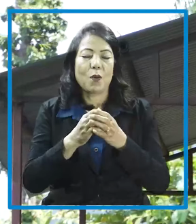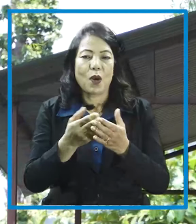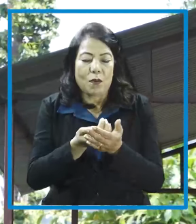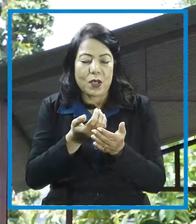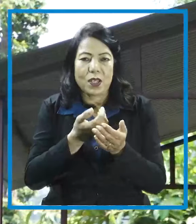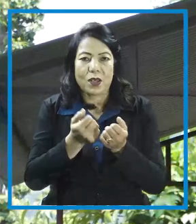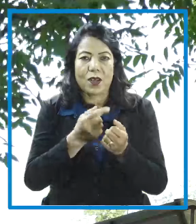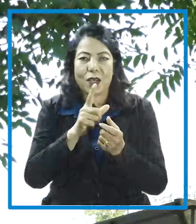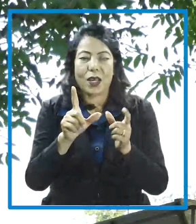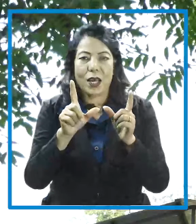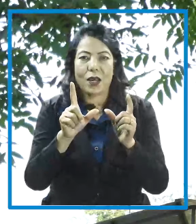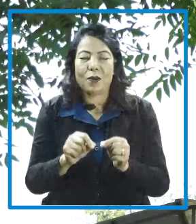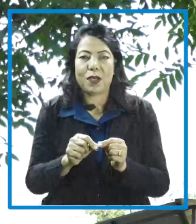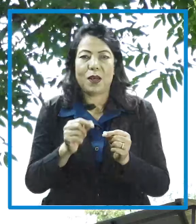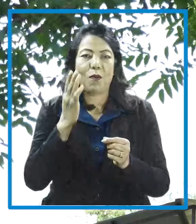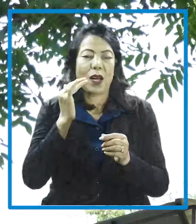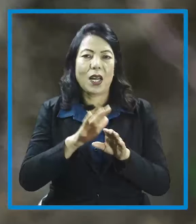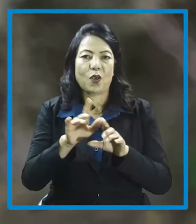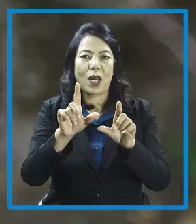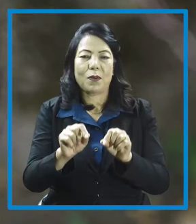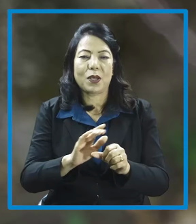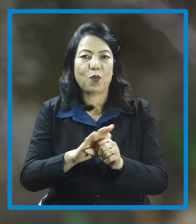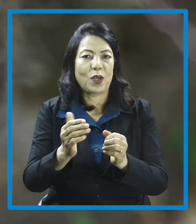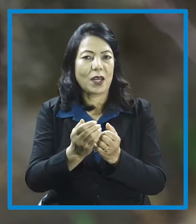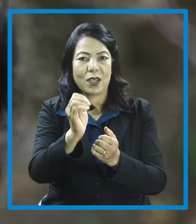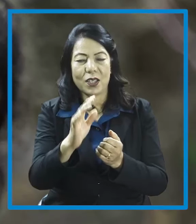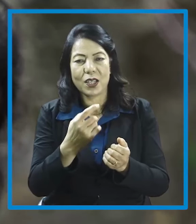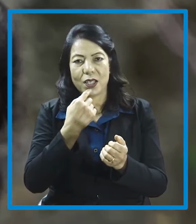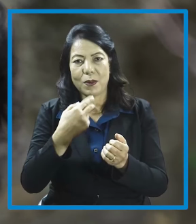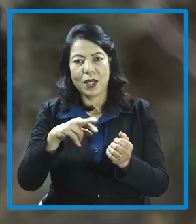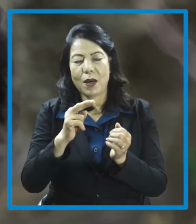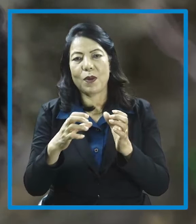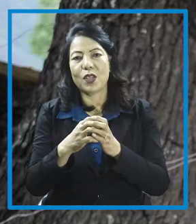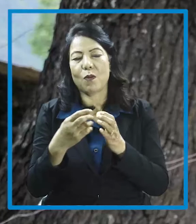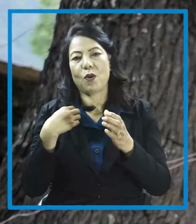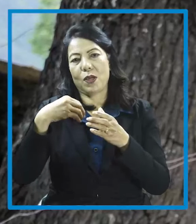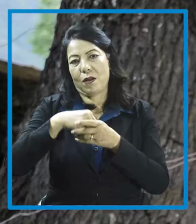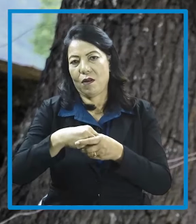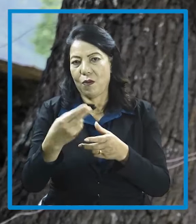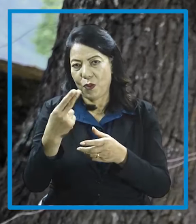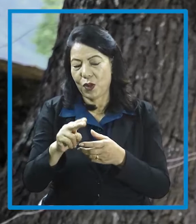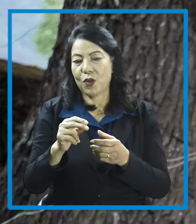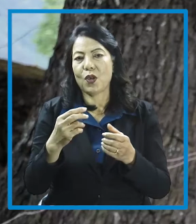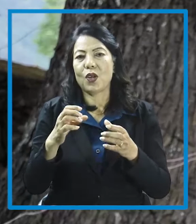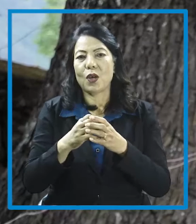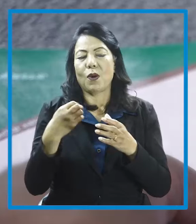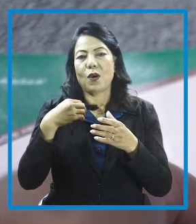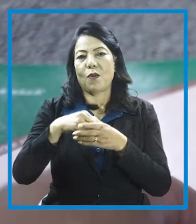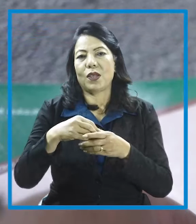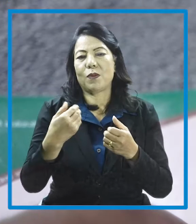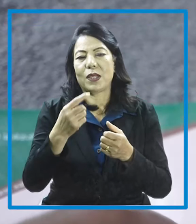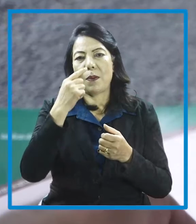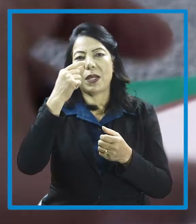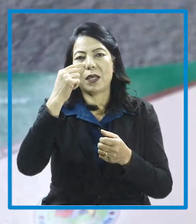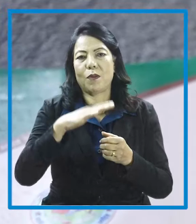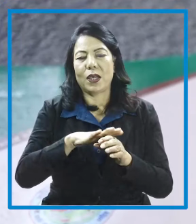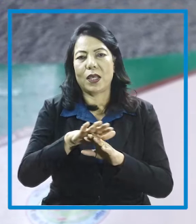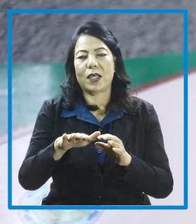चाहिँ बचत गऱ्यो भने केही केही आवश्यक महिलाहरूको आवश्यक पुरा गर्न सकिन्छ भनेर चाहिँ हामी समूहमा बस्यौँ। बसिसकेपछि अहिले